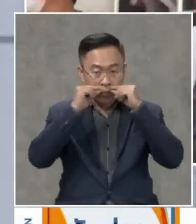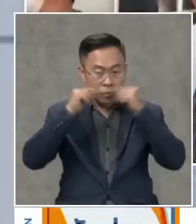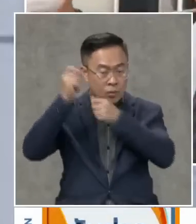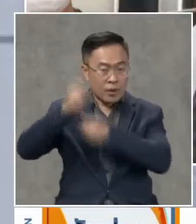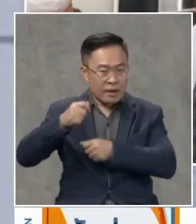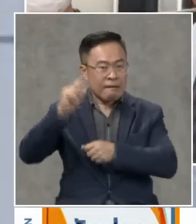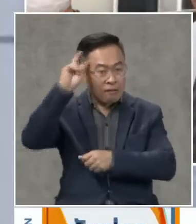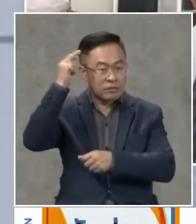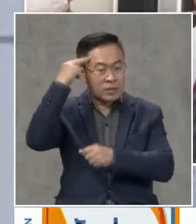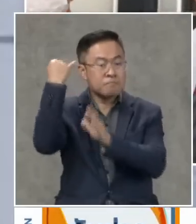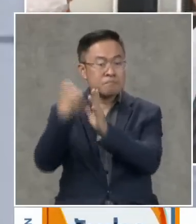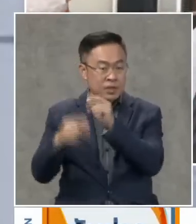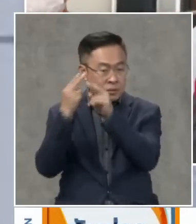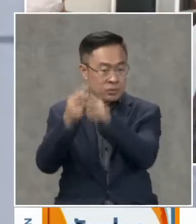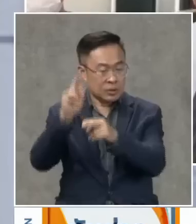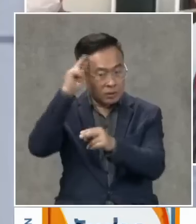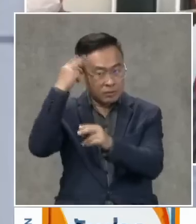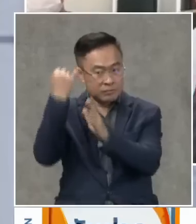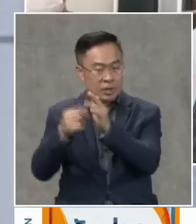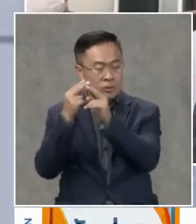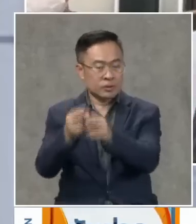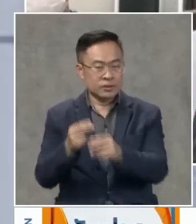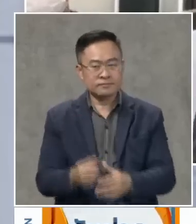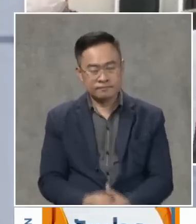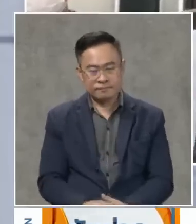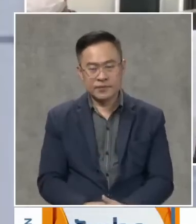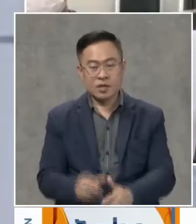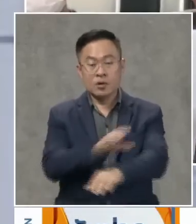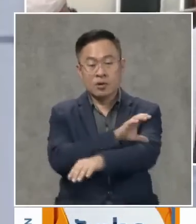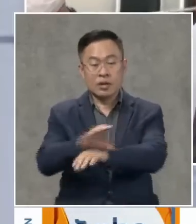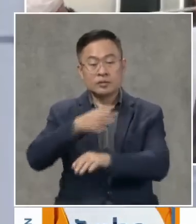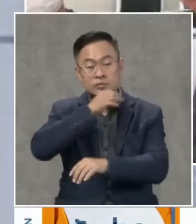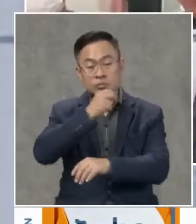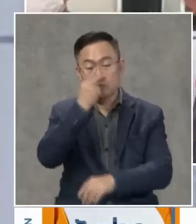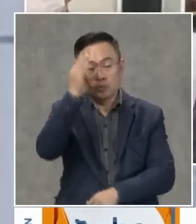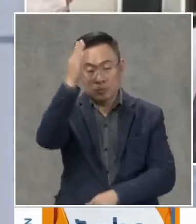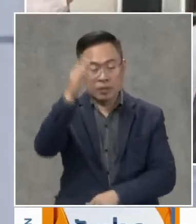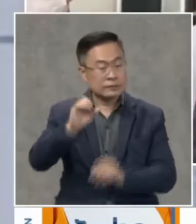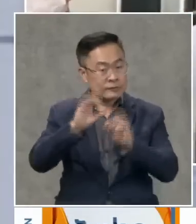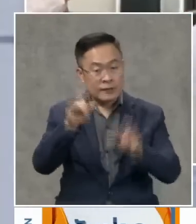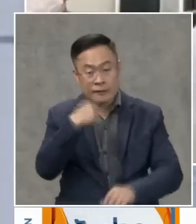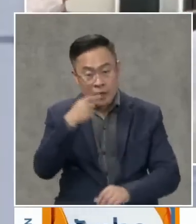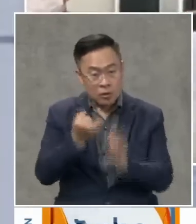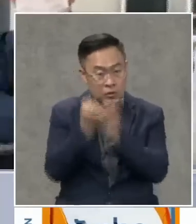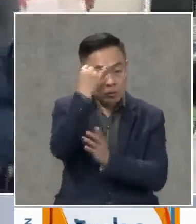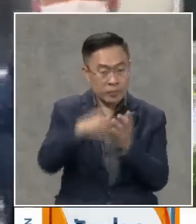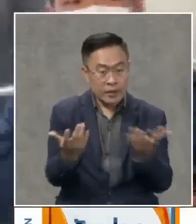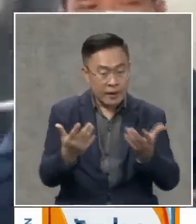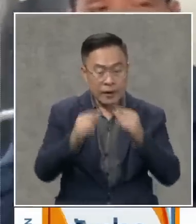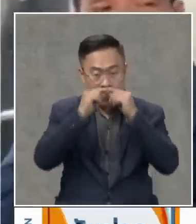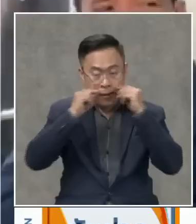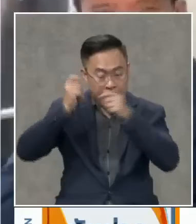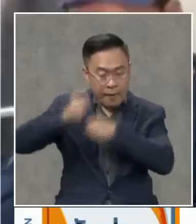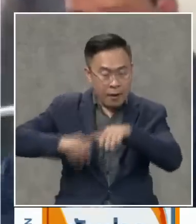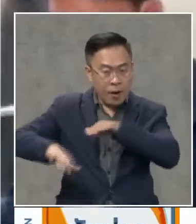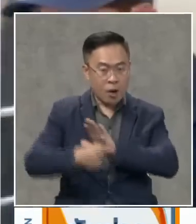จที่มันคลาดเคลื่อนนะคะก็ออกมาชี้แจงประเด็นเรื่องของสายสีส้มเดี๋ยวรอดูกันยาวๆละค่ะประเด็นนี้รอข้อมูลใหม่ๆของคุณชูวิทย์